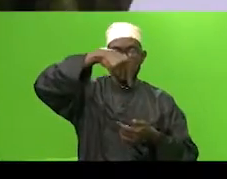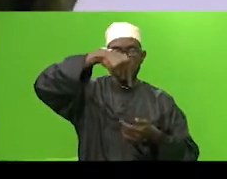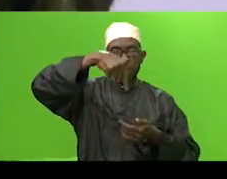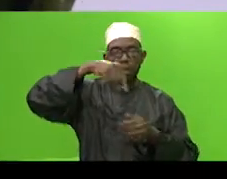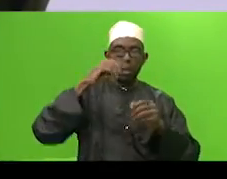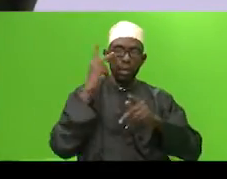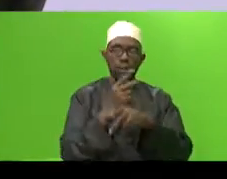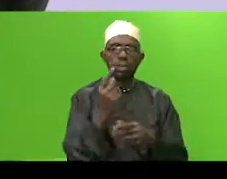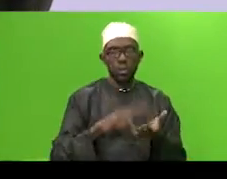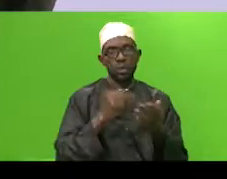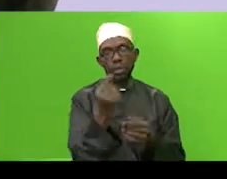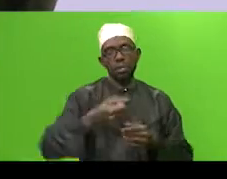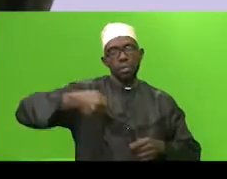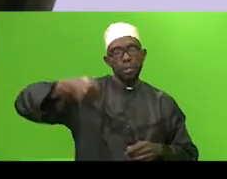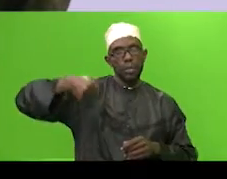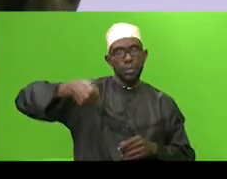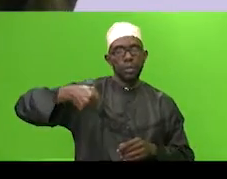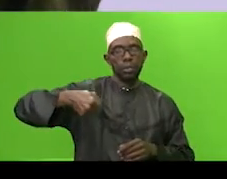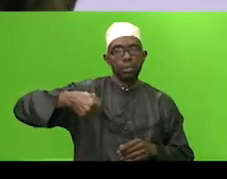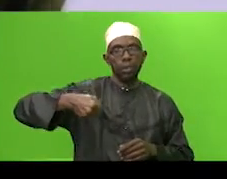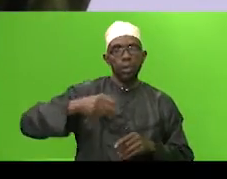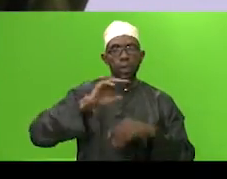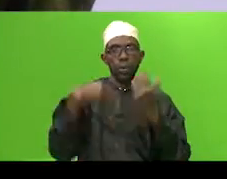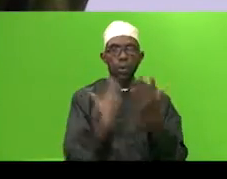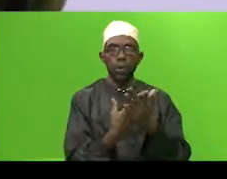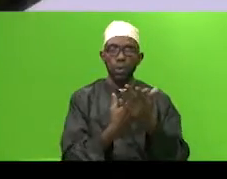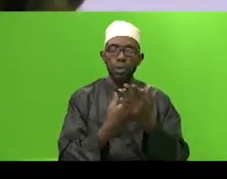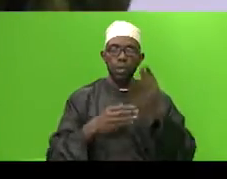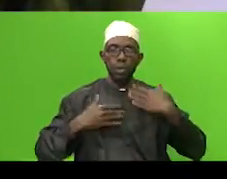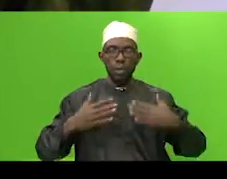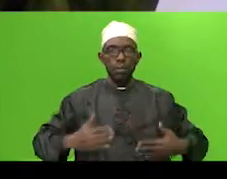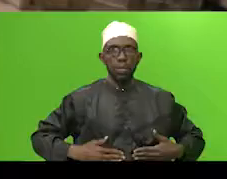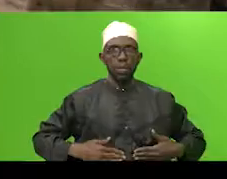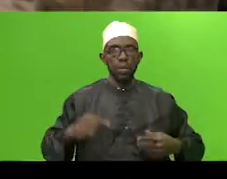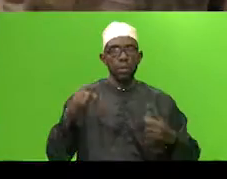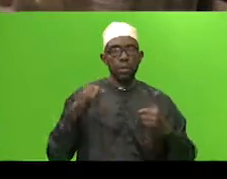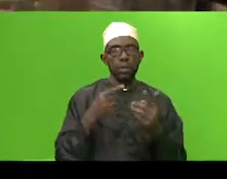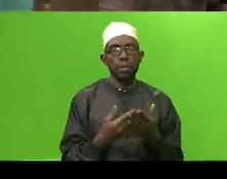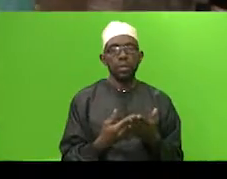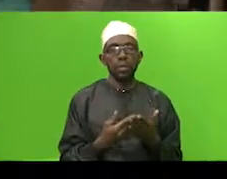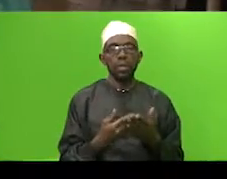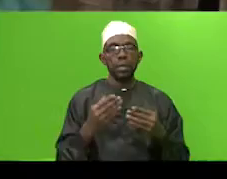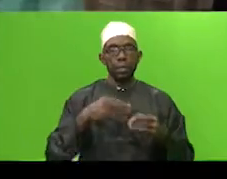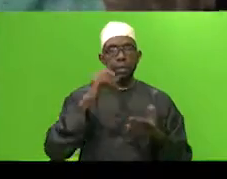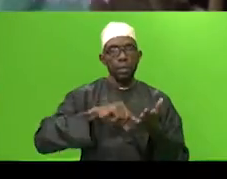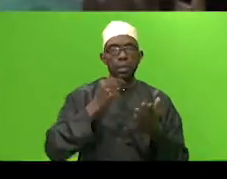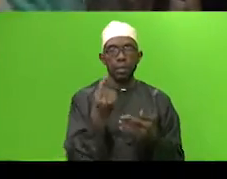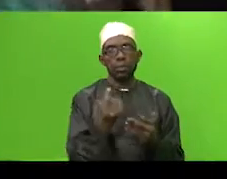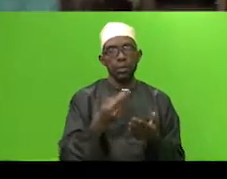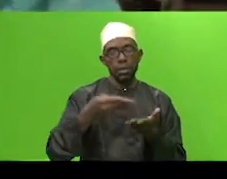kuweka bei nafuu kwa hizi makaratasi. Ndiyo kila mtu aweze kujifikishia ni bei zake, bei